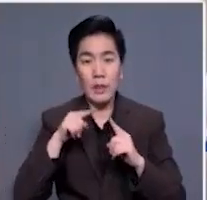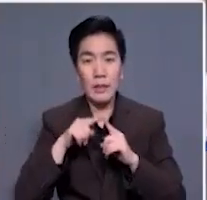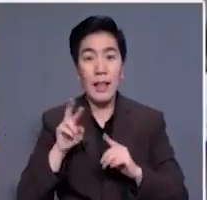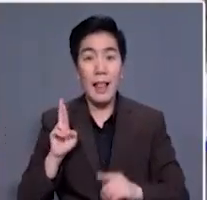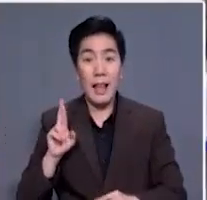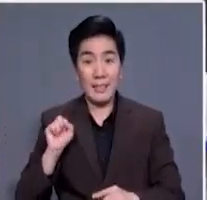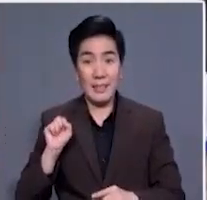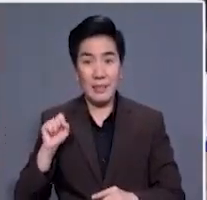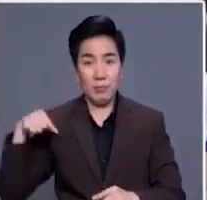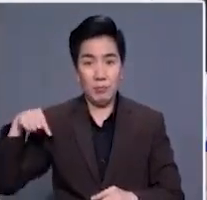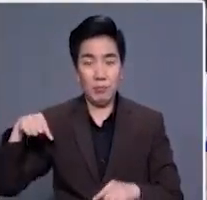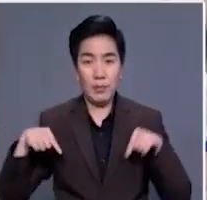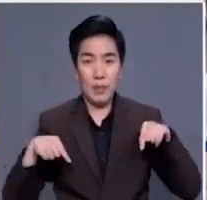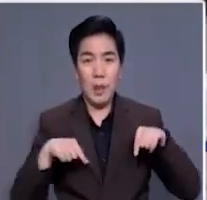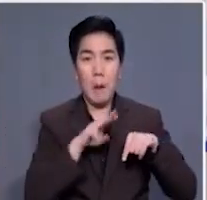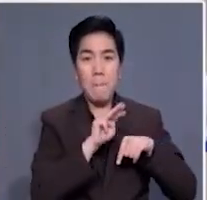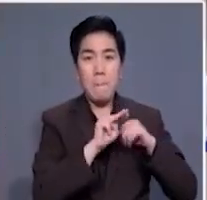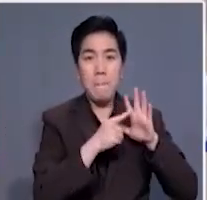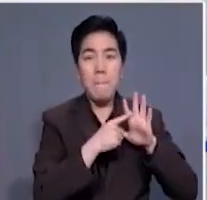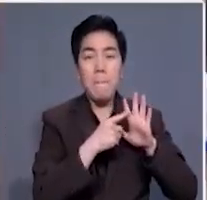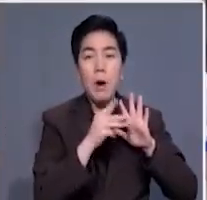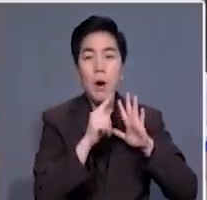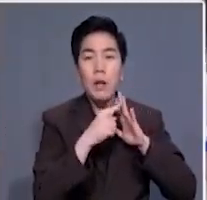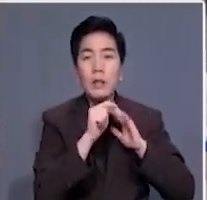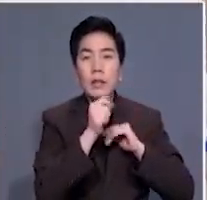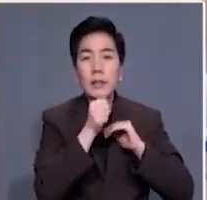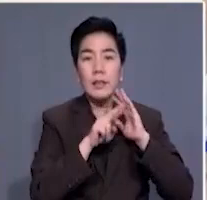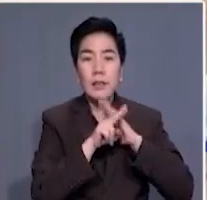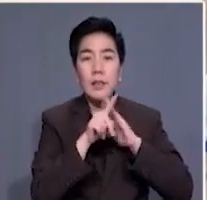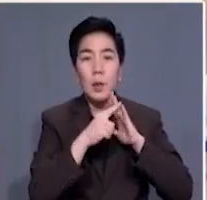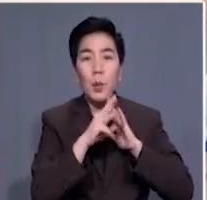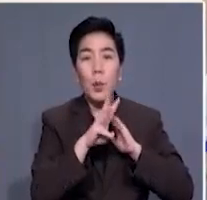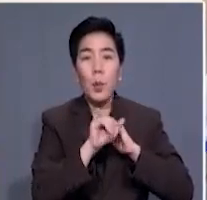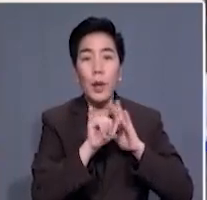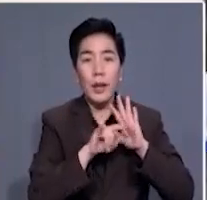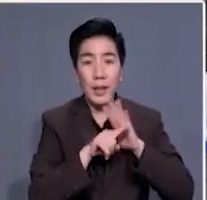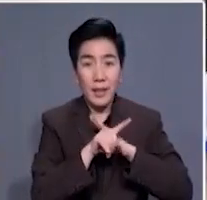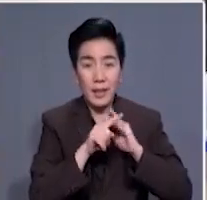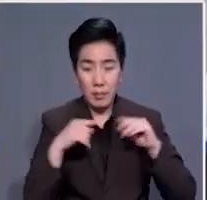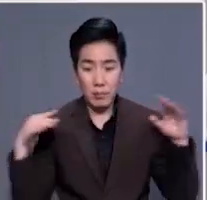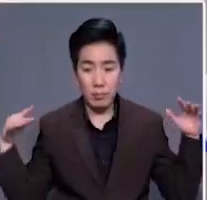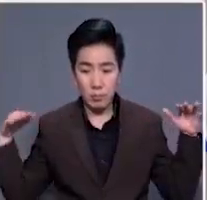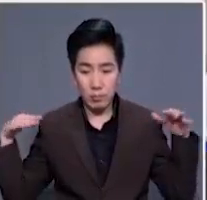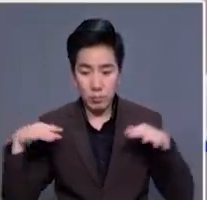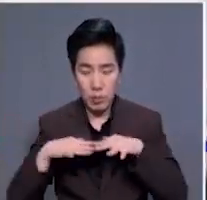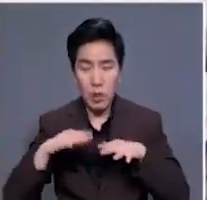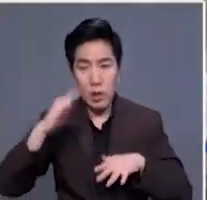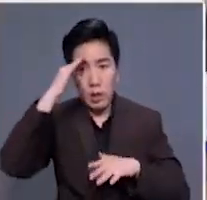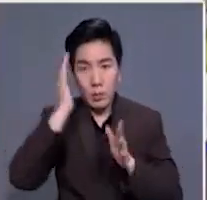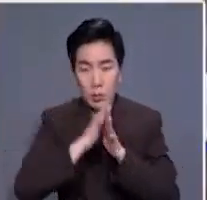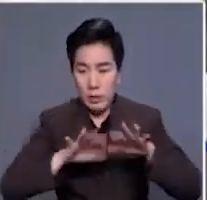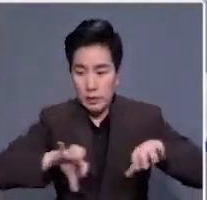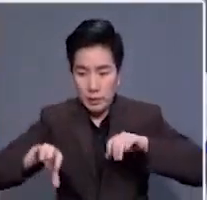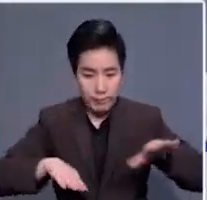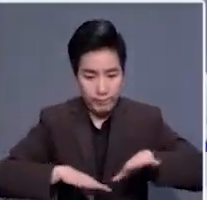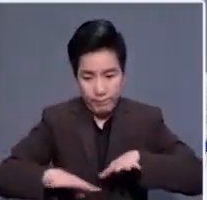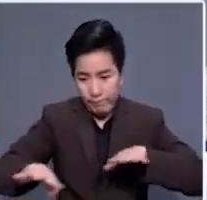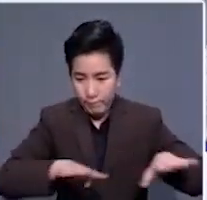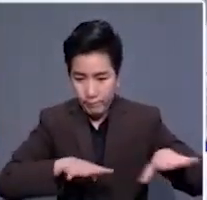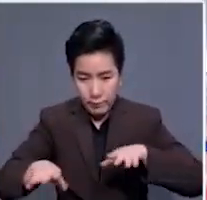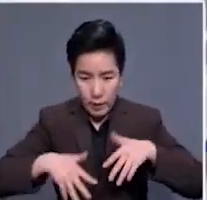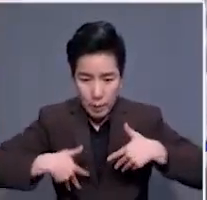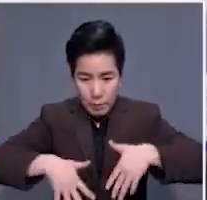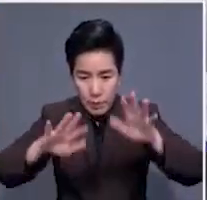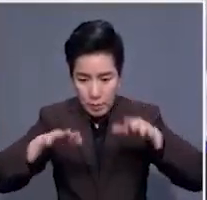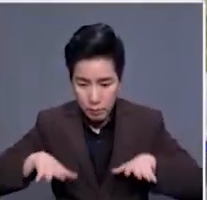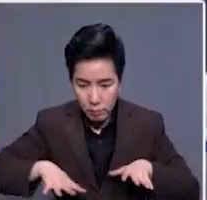ากรังสิตและทางด่วนมอเตอร์เวย์วังน้อยมาบรรจบกันทำให้เจ้าหน้าที่ตำรวจนะคะต้องมีการจัดการจราจรเพื่อเร่งระ